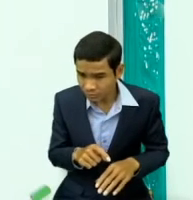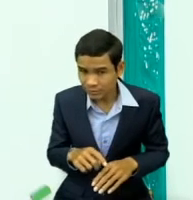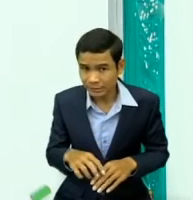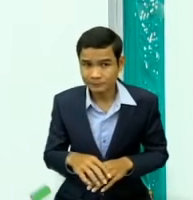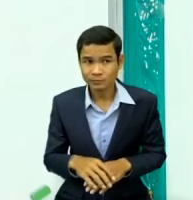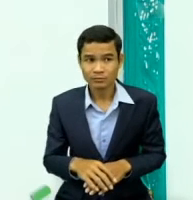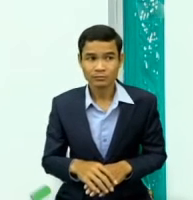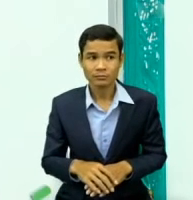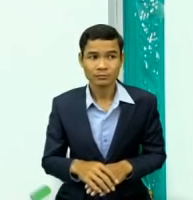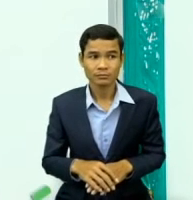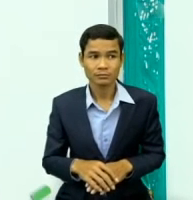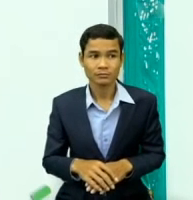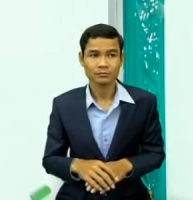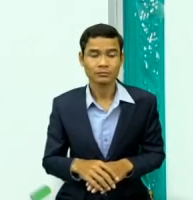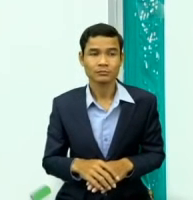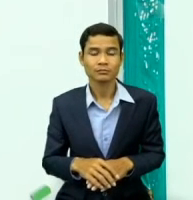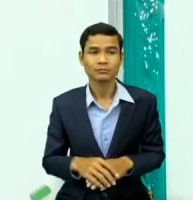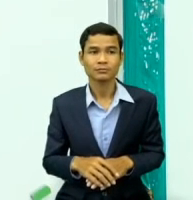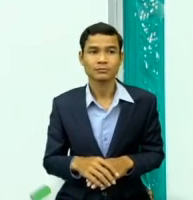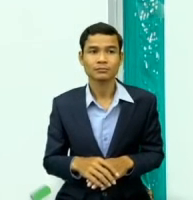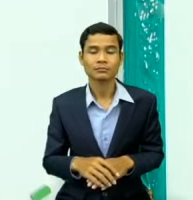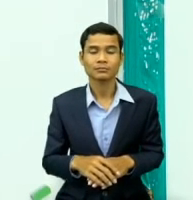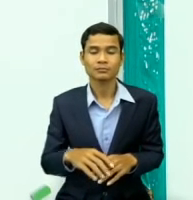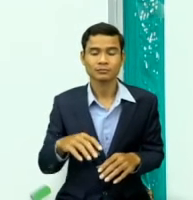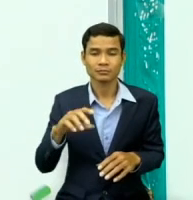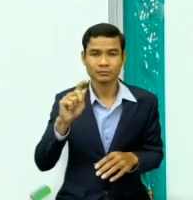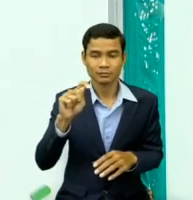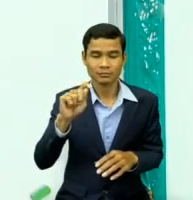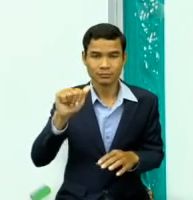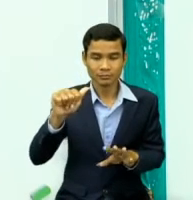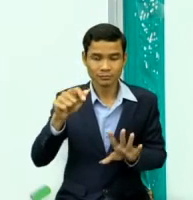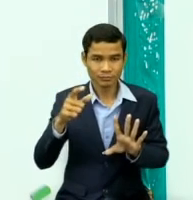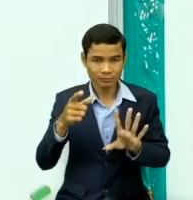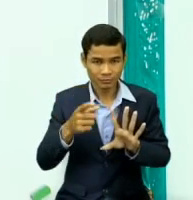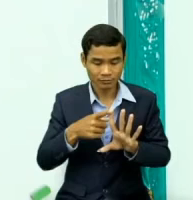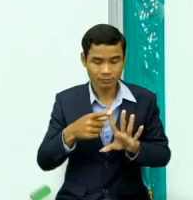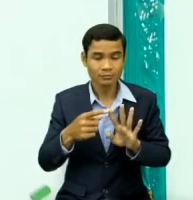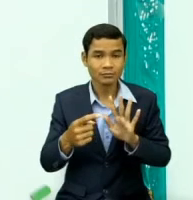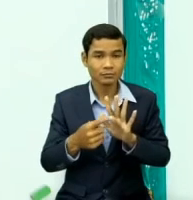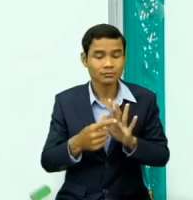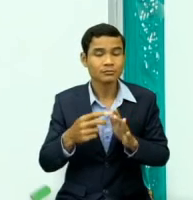chà ta rơ nhảy mới là sơ vậy là đá con